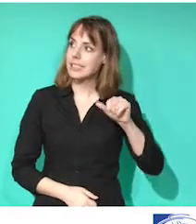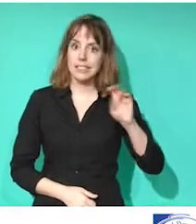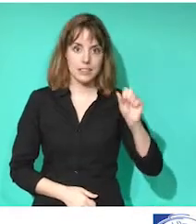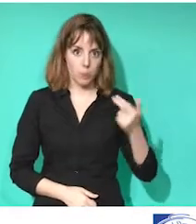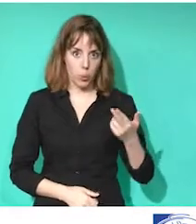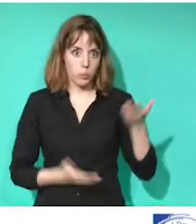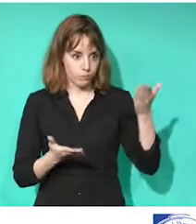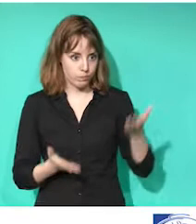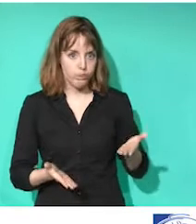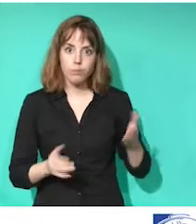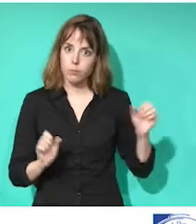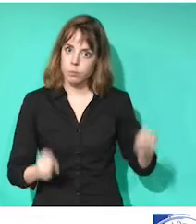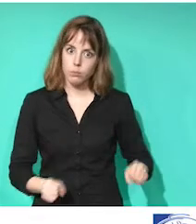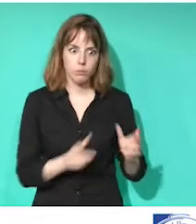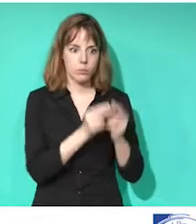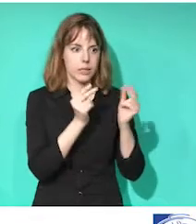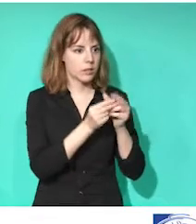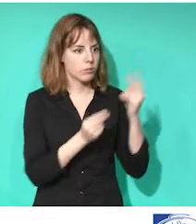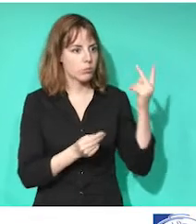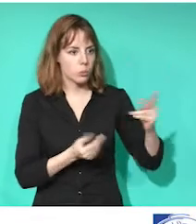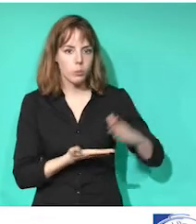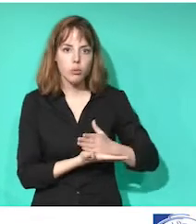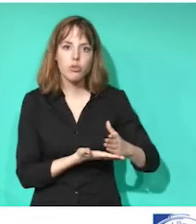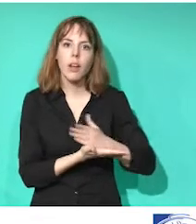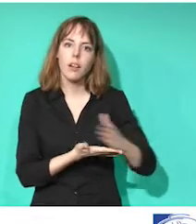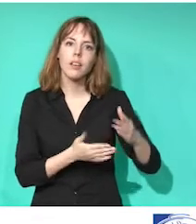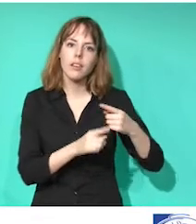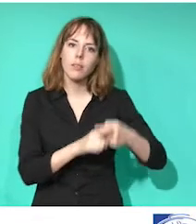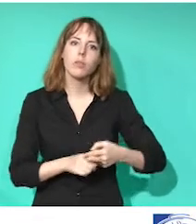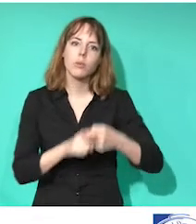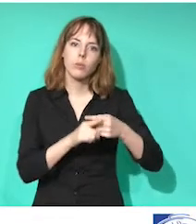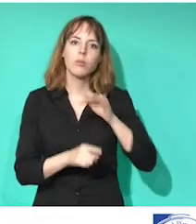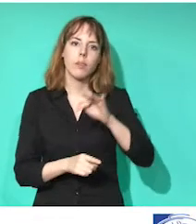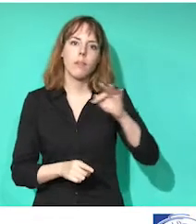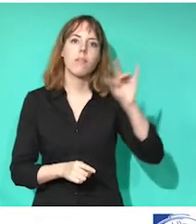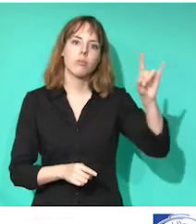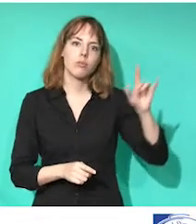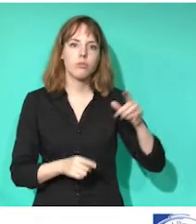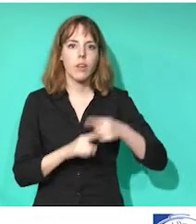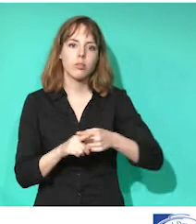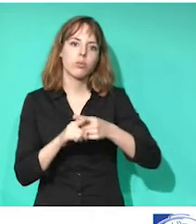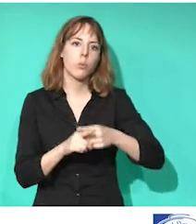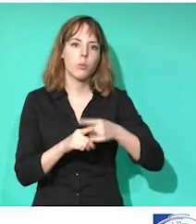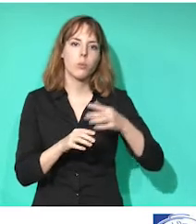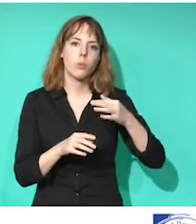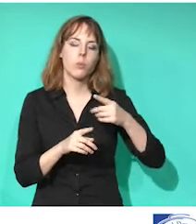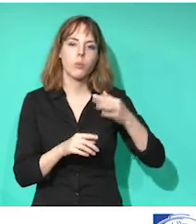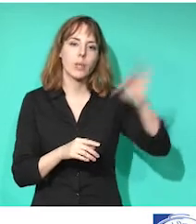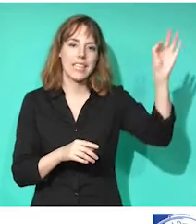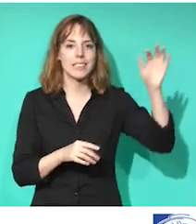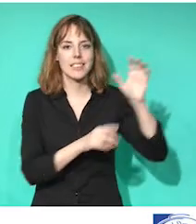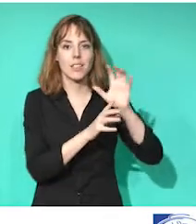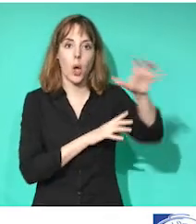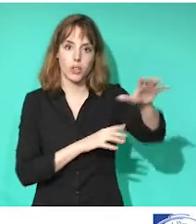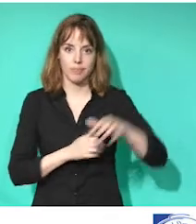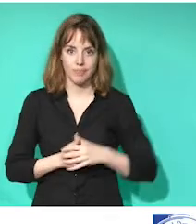nous raconter un petit peu, justement, ce projet porté par la Fédération française de hand. Oui, alors pour... pour